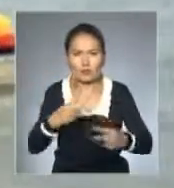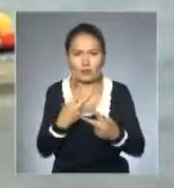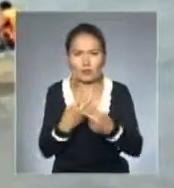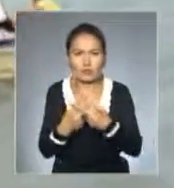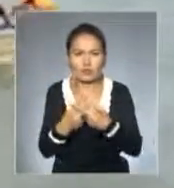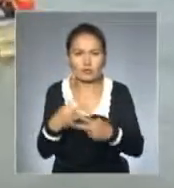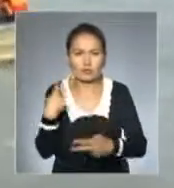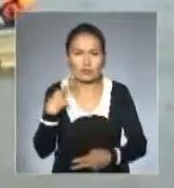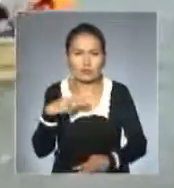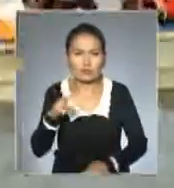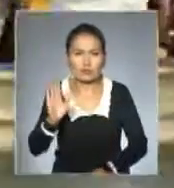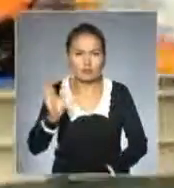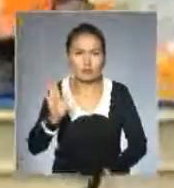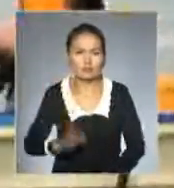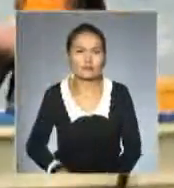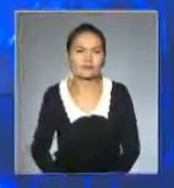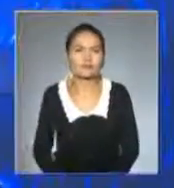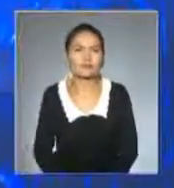алынды.